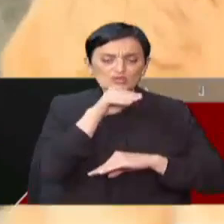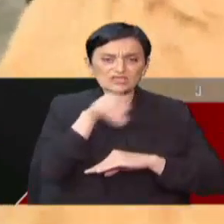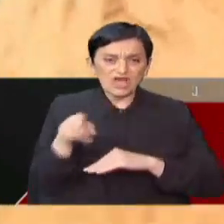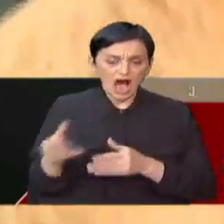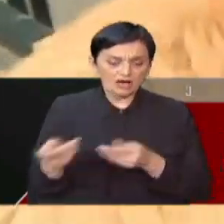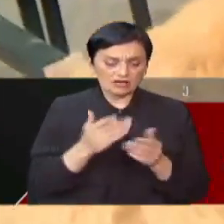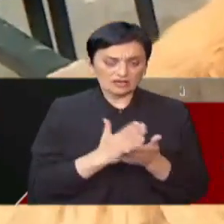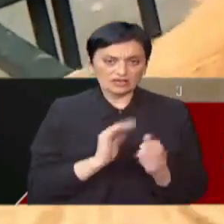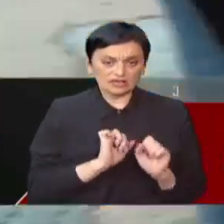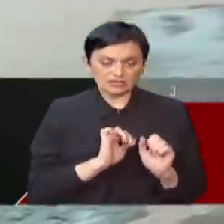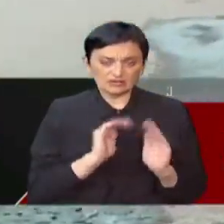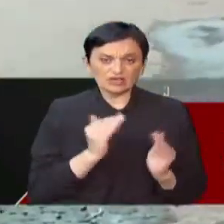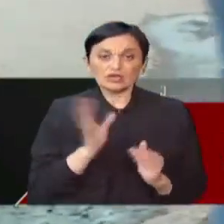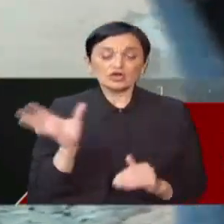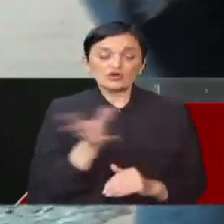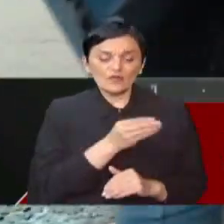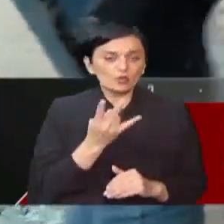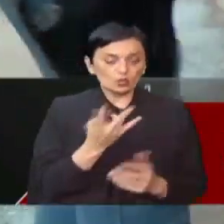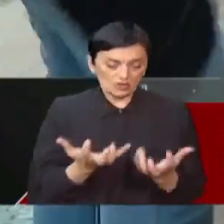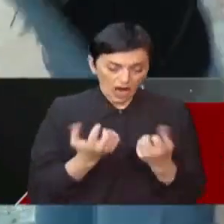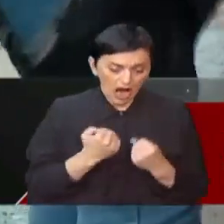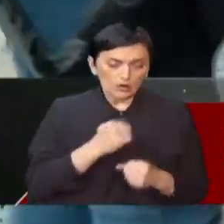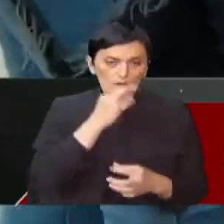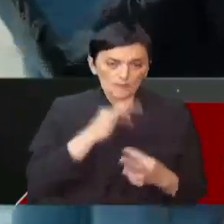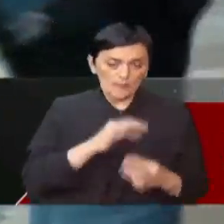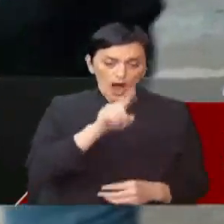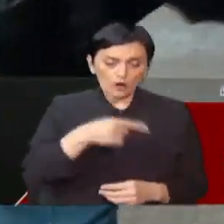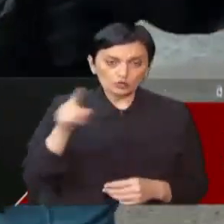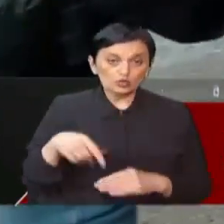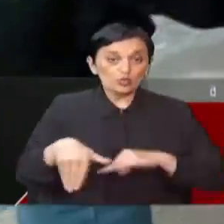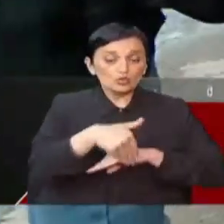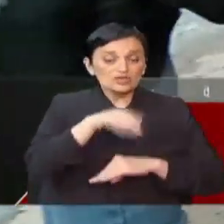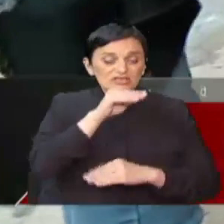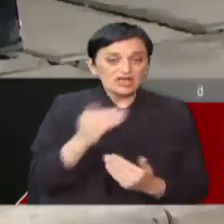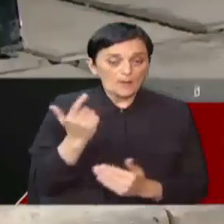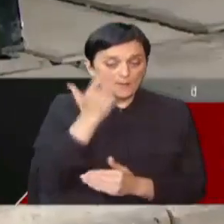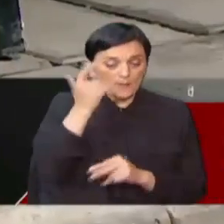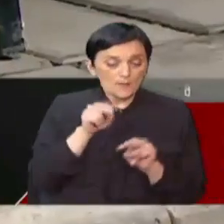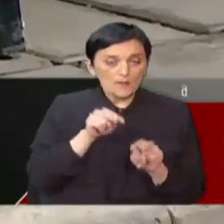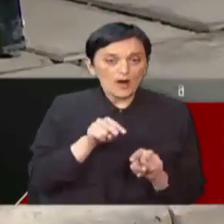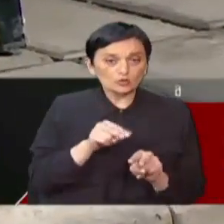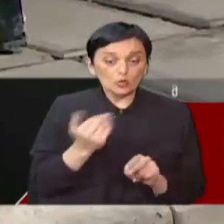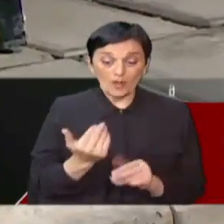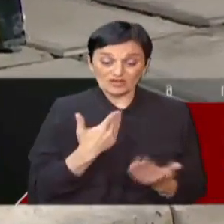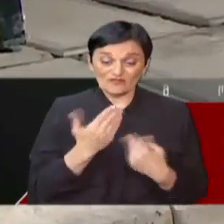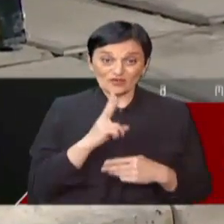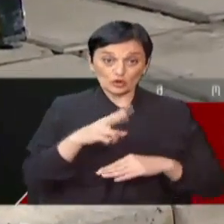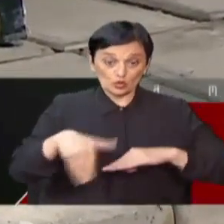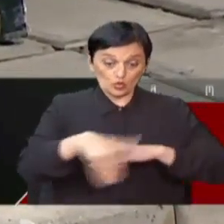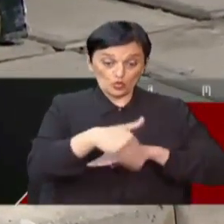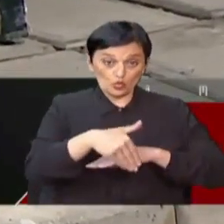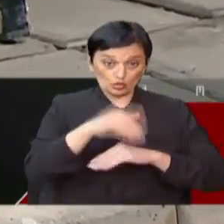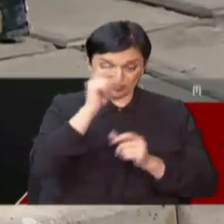ხავს შეფარებული. მიიჩნევს, რომ ყველამ უნდა აიღოს პასუხისმგებლობა მიუსაფარი ძაღლების პატრონობაზე. მათ მიმართ კი, ვინც ქუჩაში